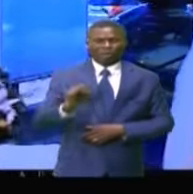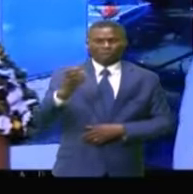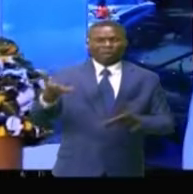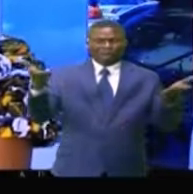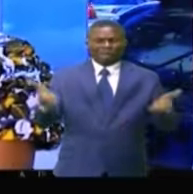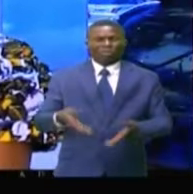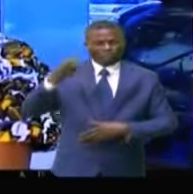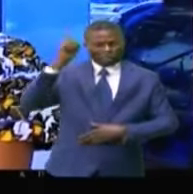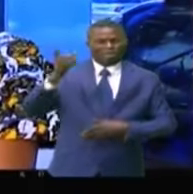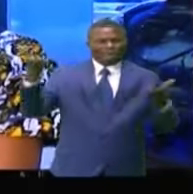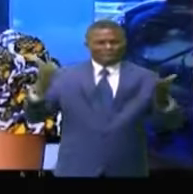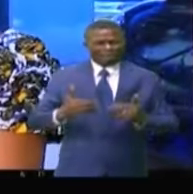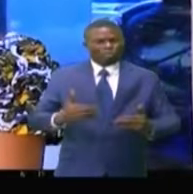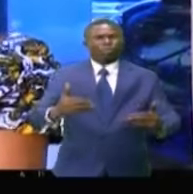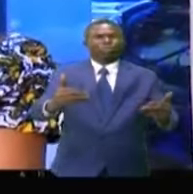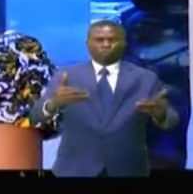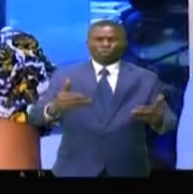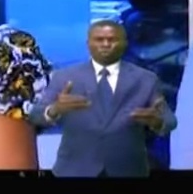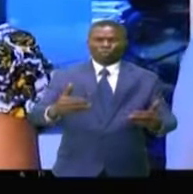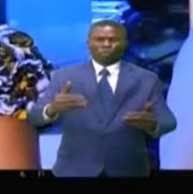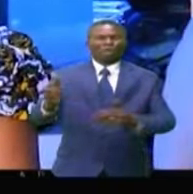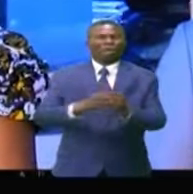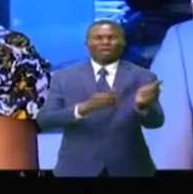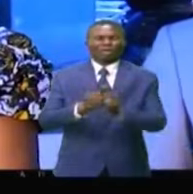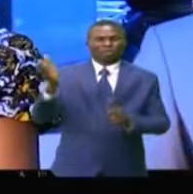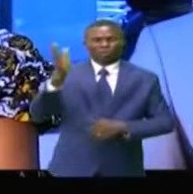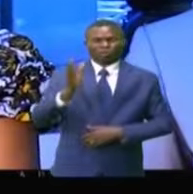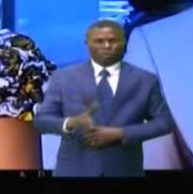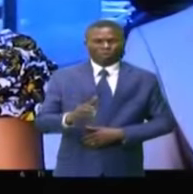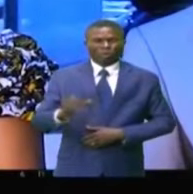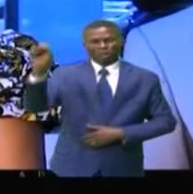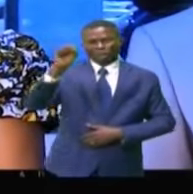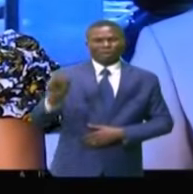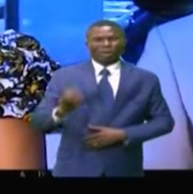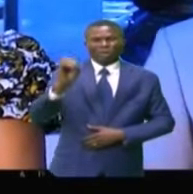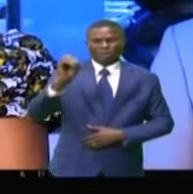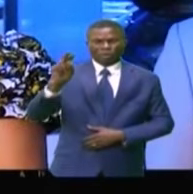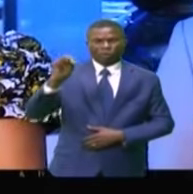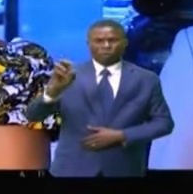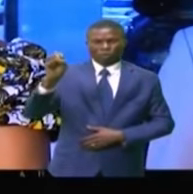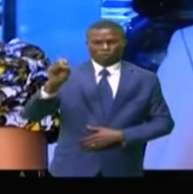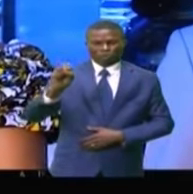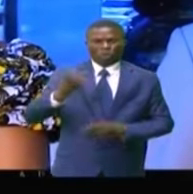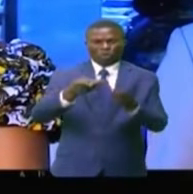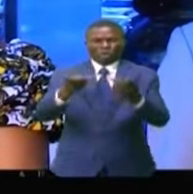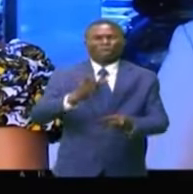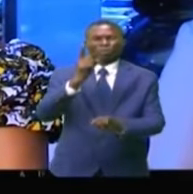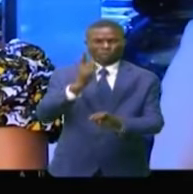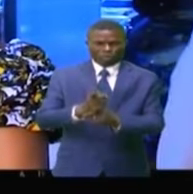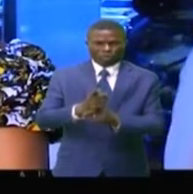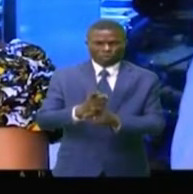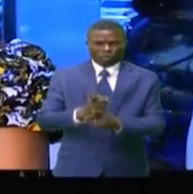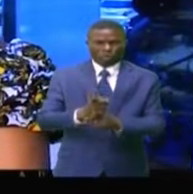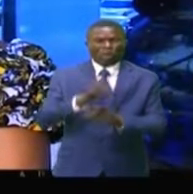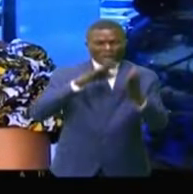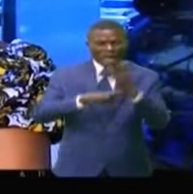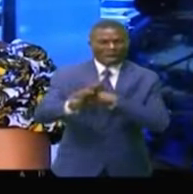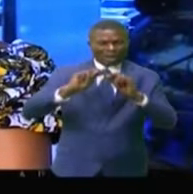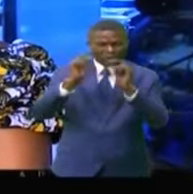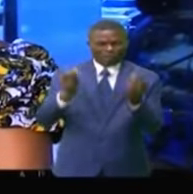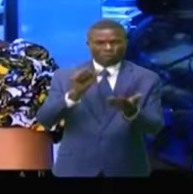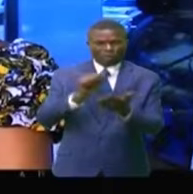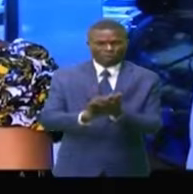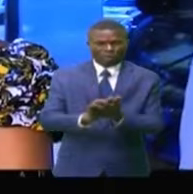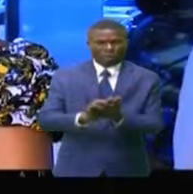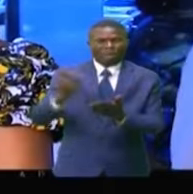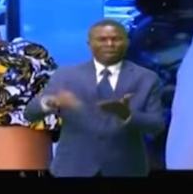la SONAS existe et la SONAS existera. La SONAS, c'est une adresse sûre. S'assurer à la SONAS, c'est s'assurer